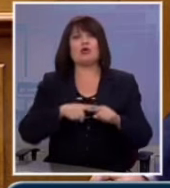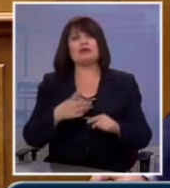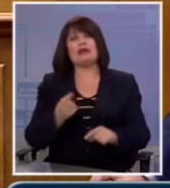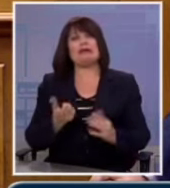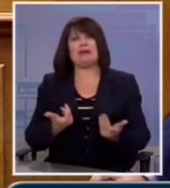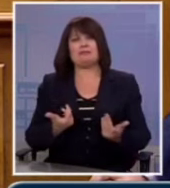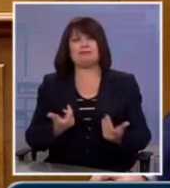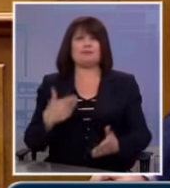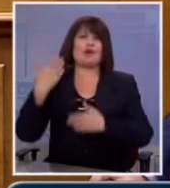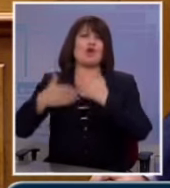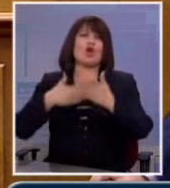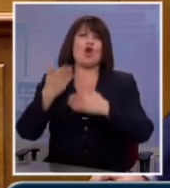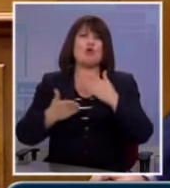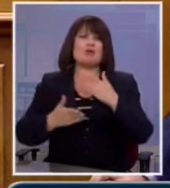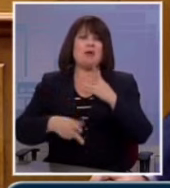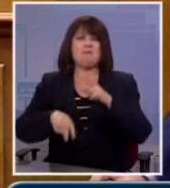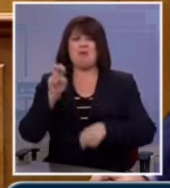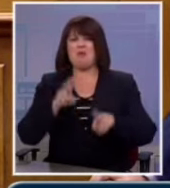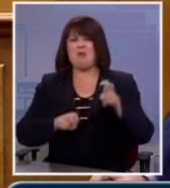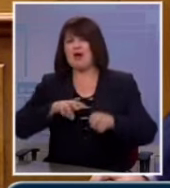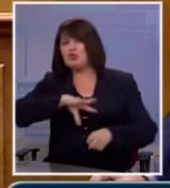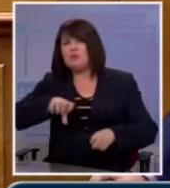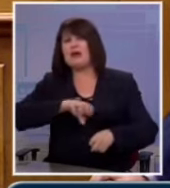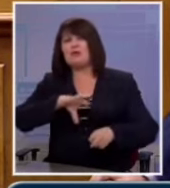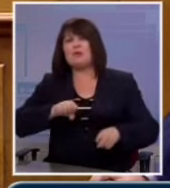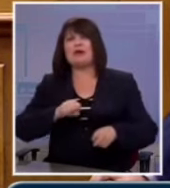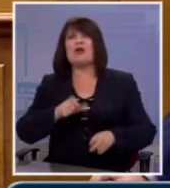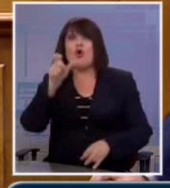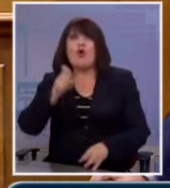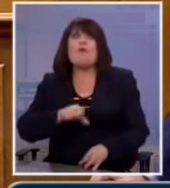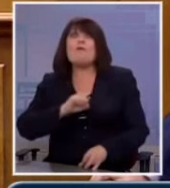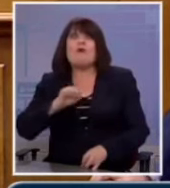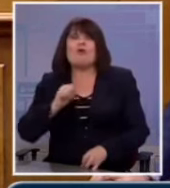Μετά από τόσο χρόνια λαιλασίας, είναι ο ίδιος ο φόβος.